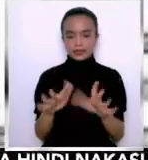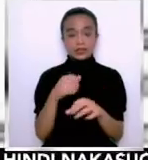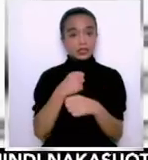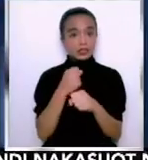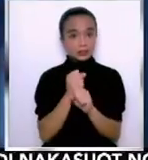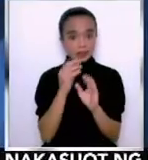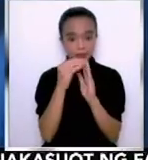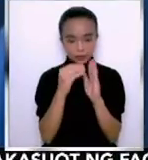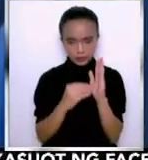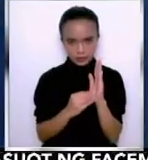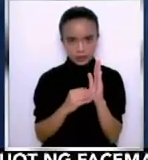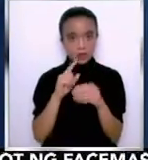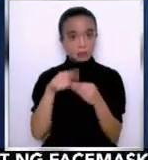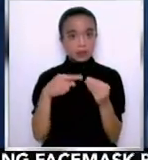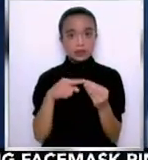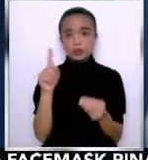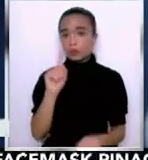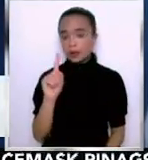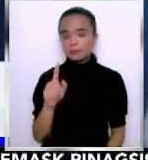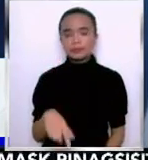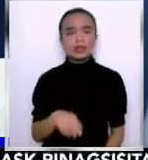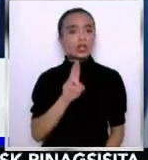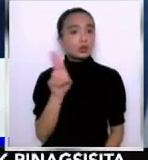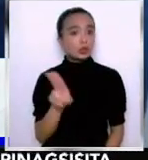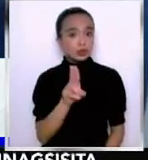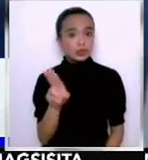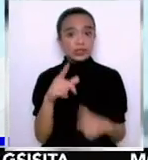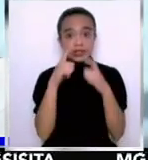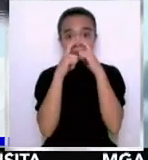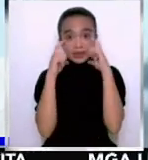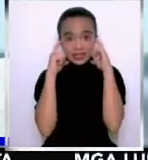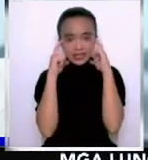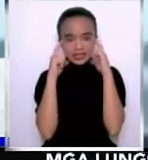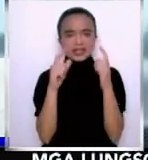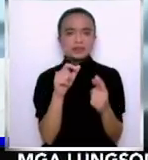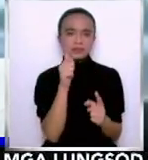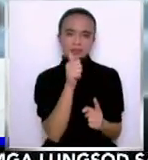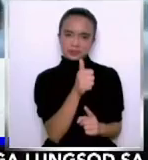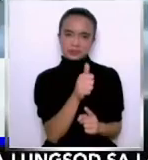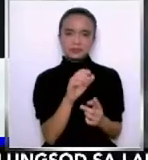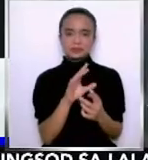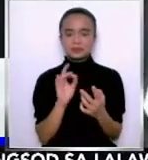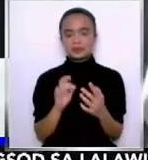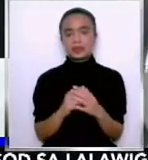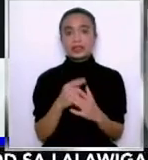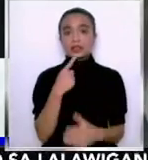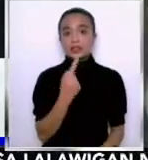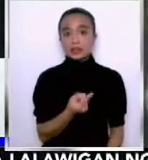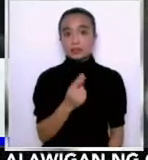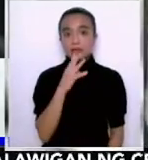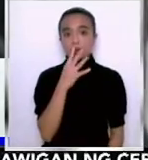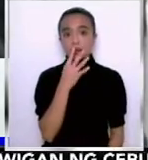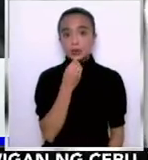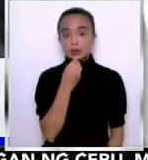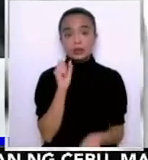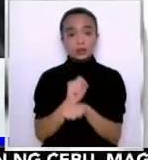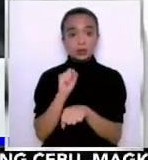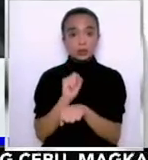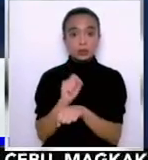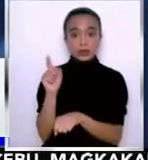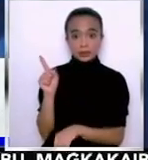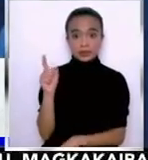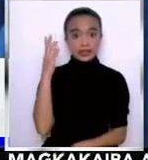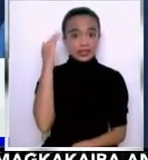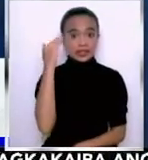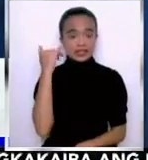ang optional na pagsusuot ng face mask sa open area. Ayon sa mga nagtatrabaho sa dive shops, dahil sa klase ng